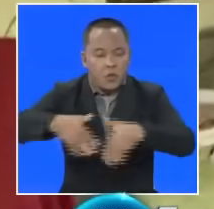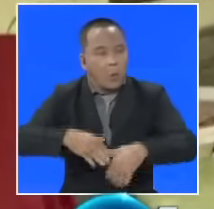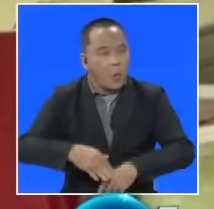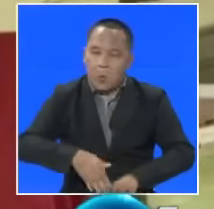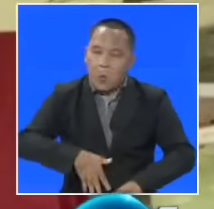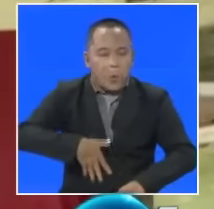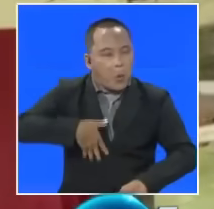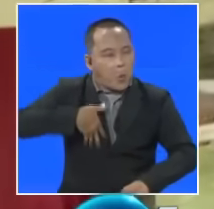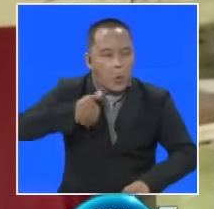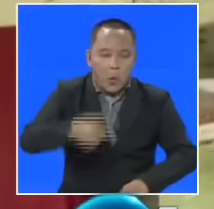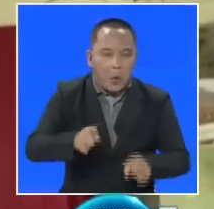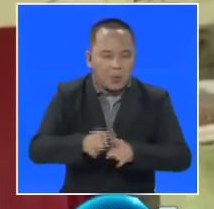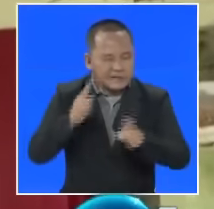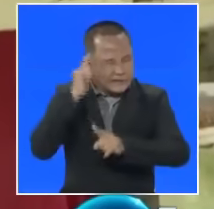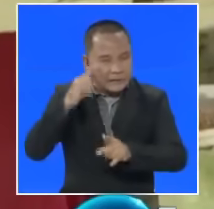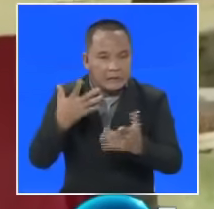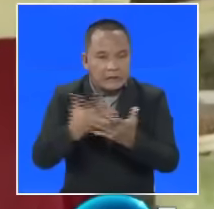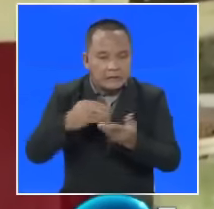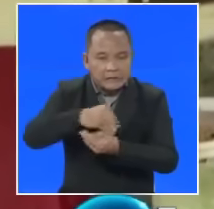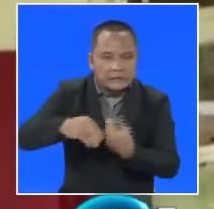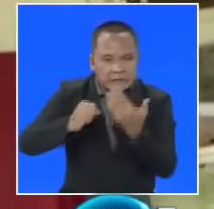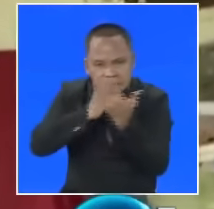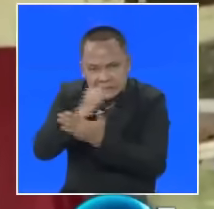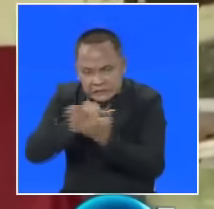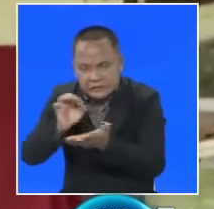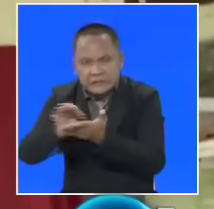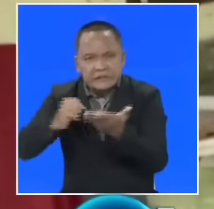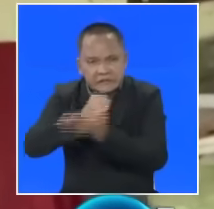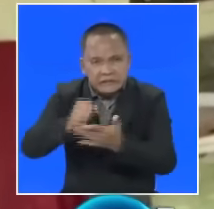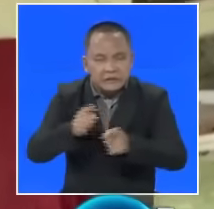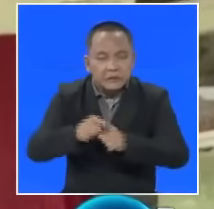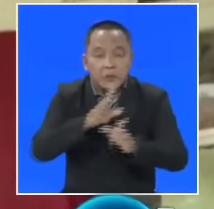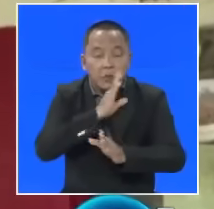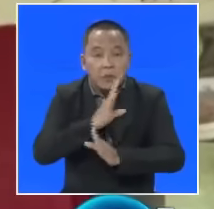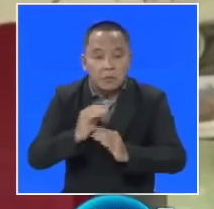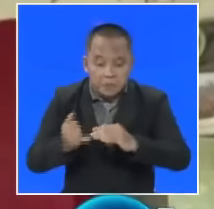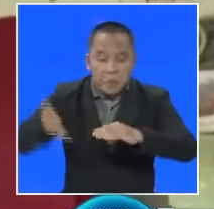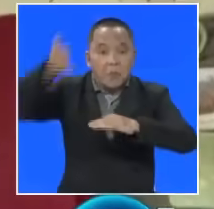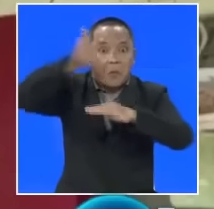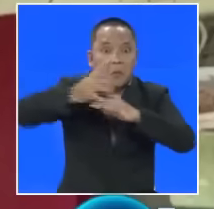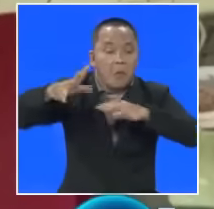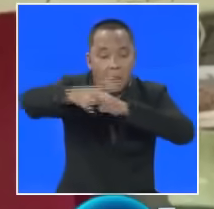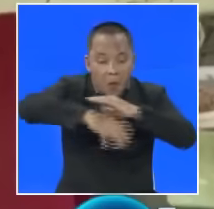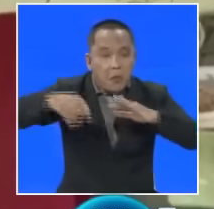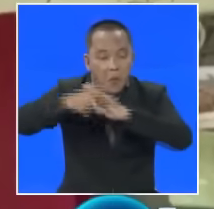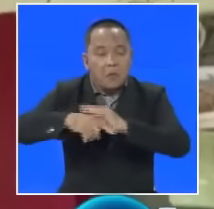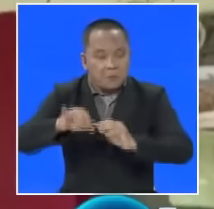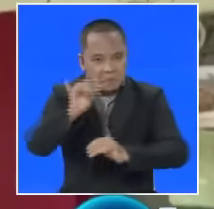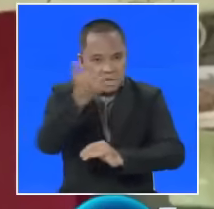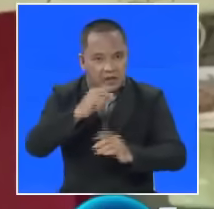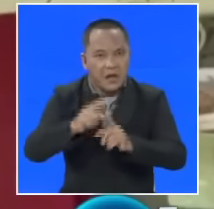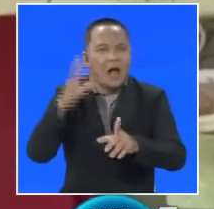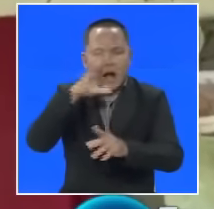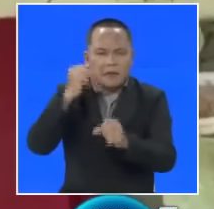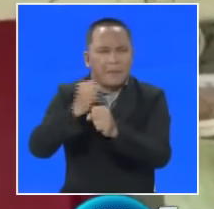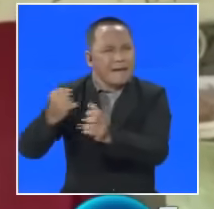อ้โหน่าจะเป็นคนที่แบบหาเงินไปซื้อยาเสพติดมาเสพหรือเปล่าเพราะถ้ามีแรงปีนหลังคามาขโมยหลังคาแบบนี้ไปหางานท